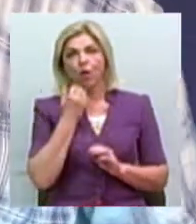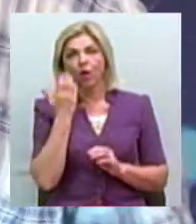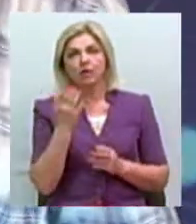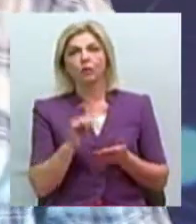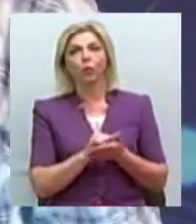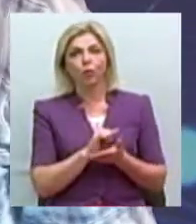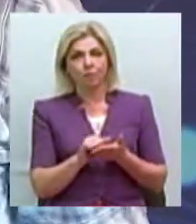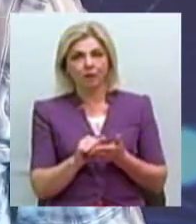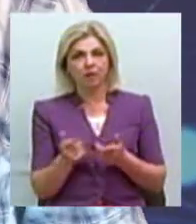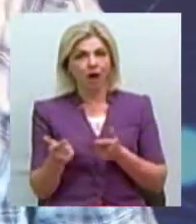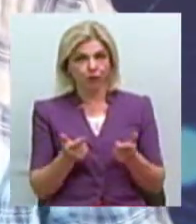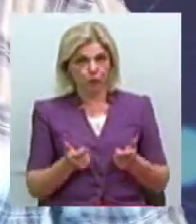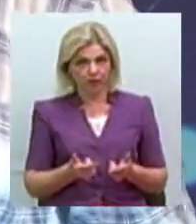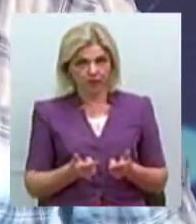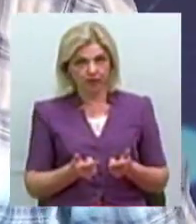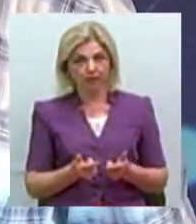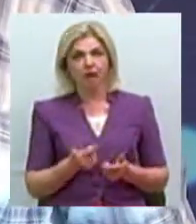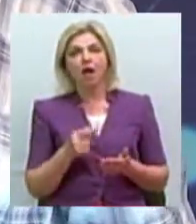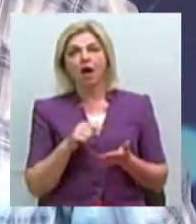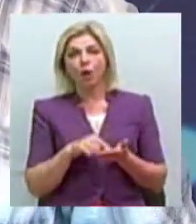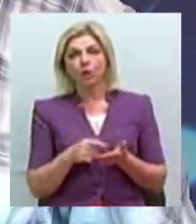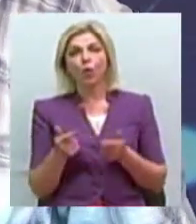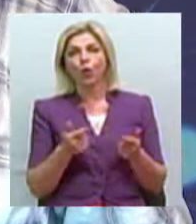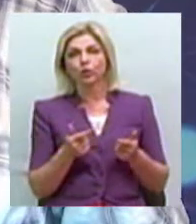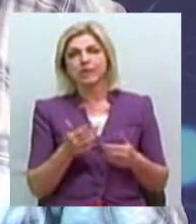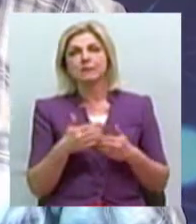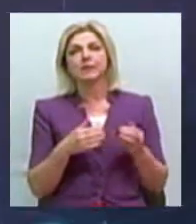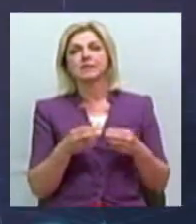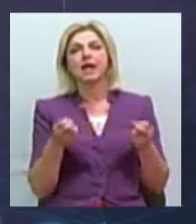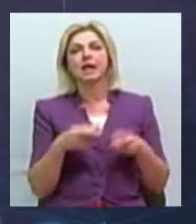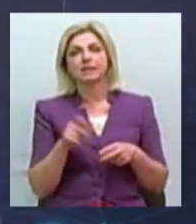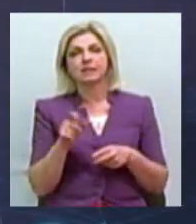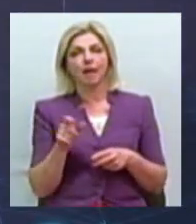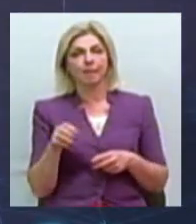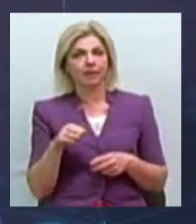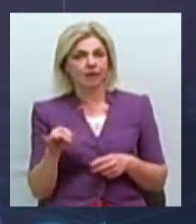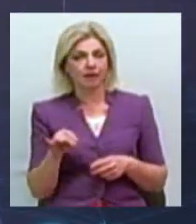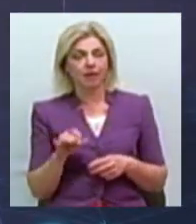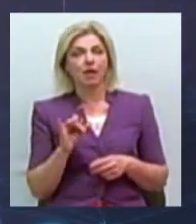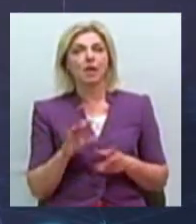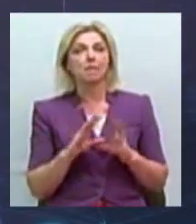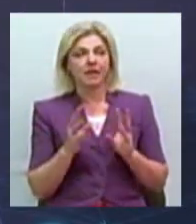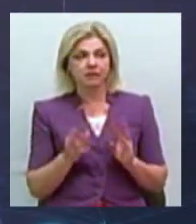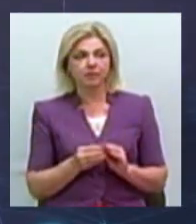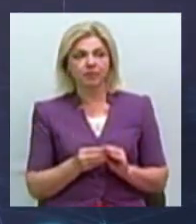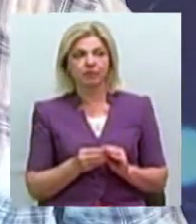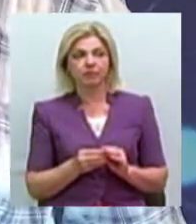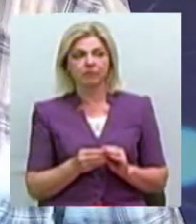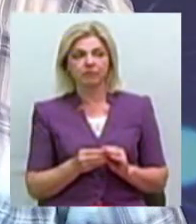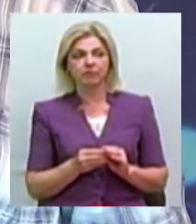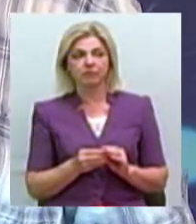документы приготовлены, они приготовлены специалистами. И, в принципе,